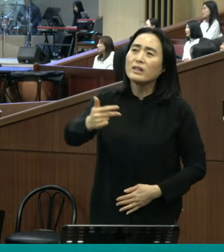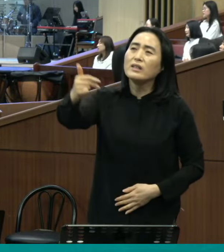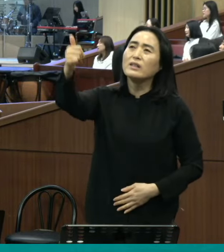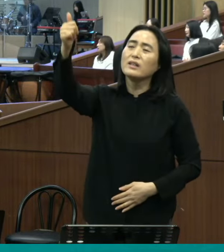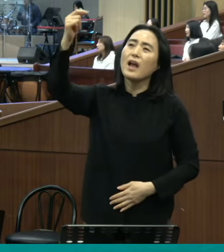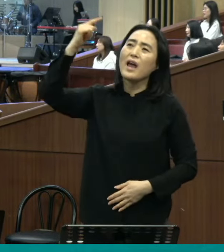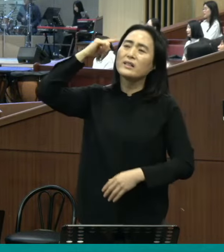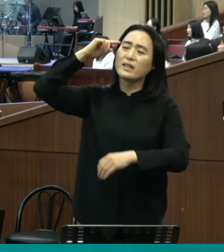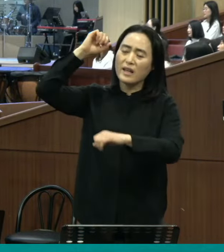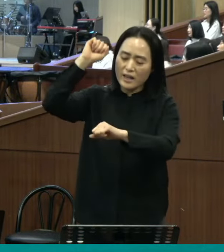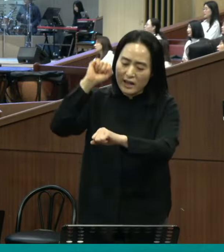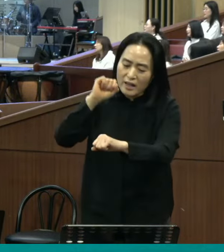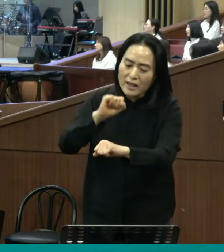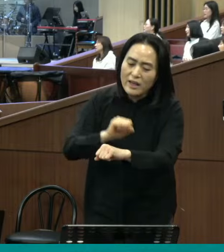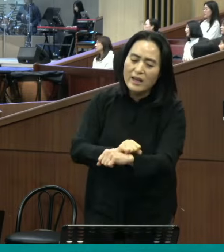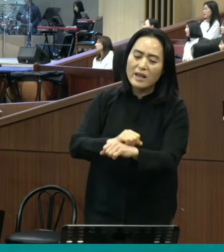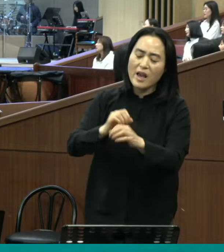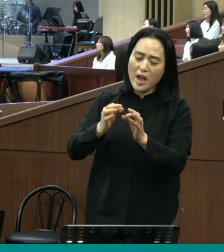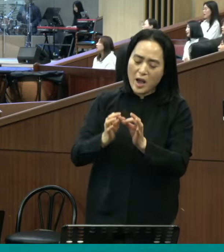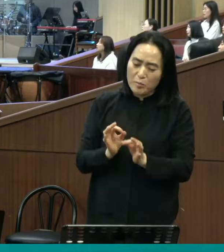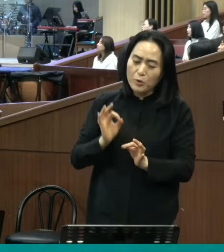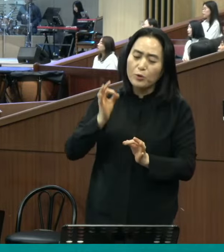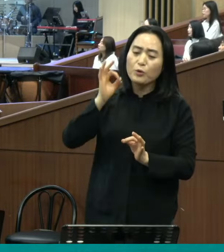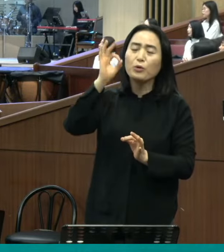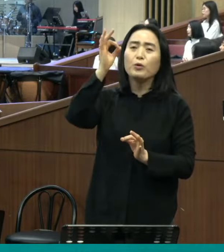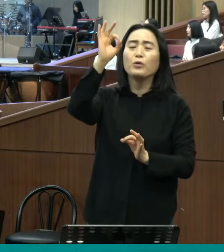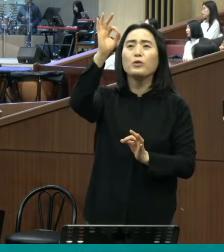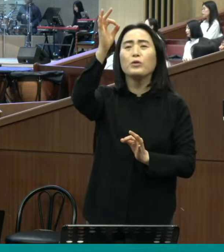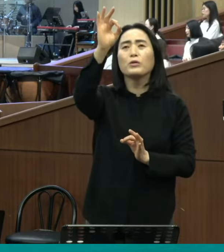그의 지혜